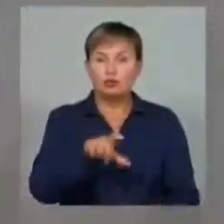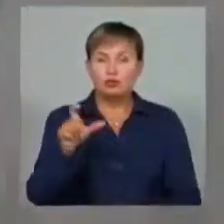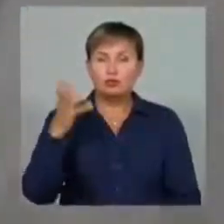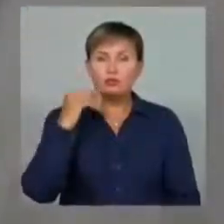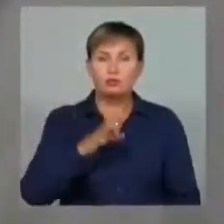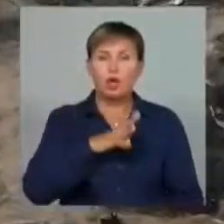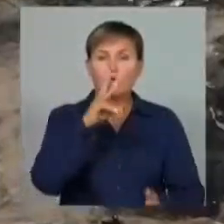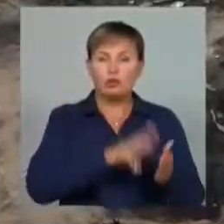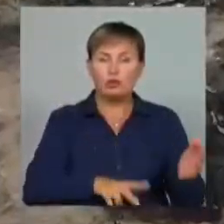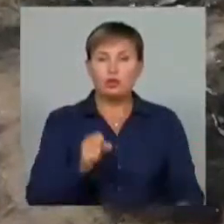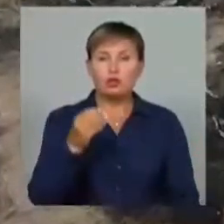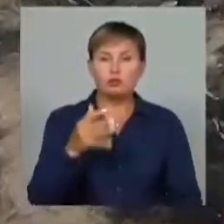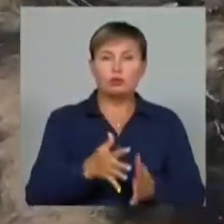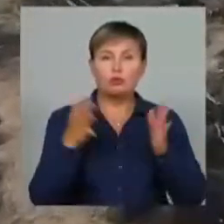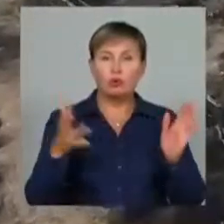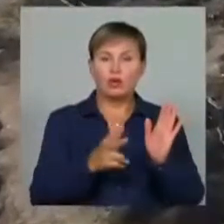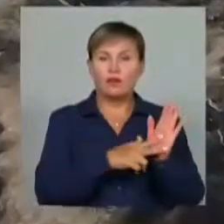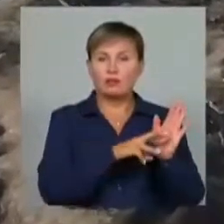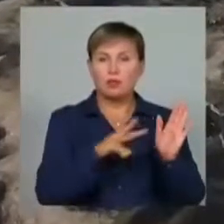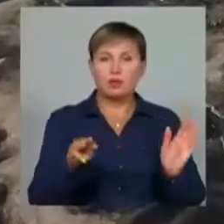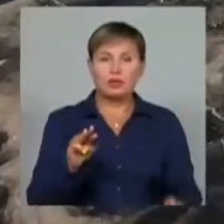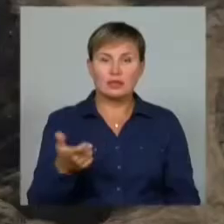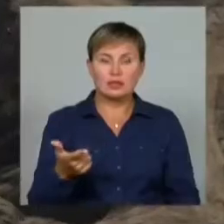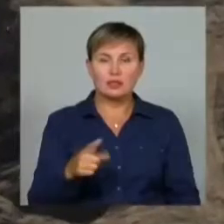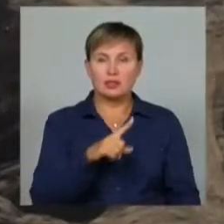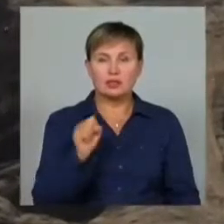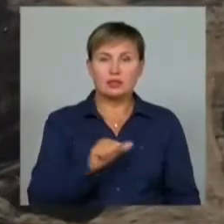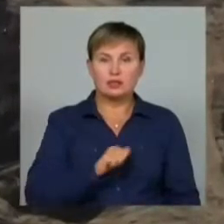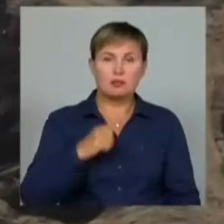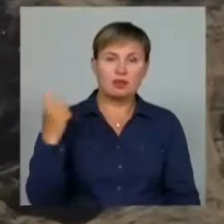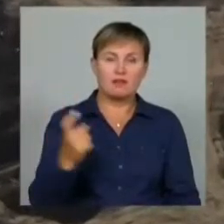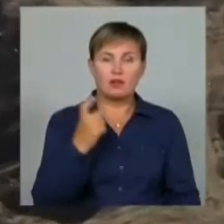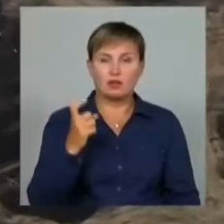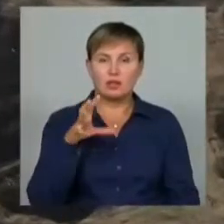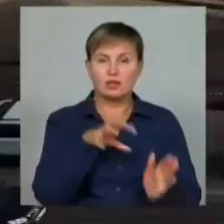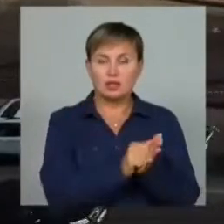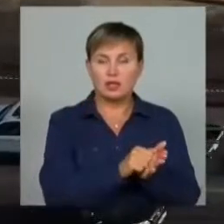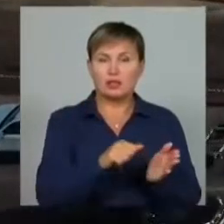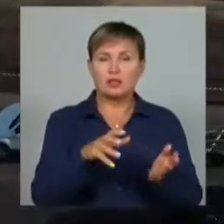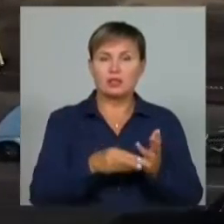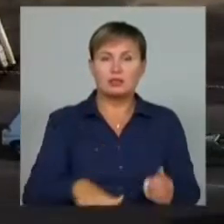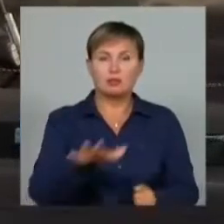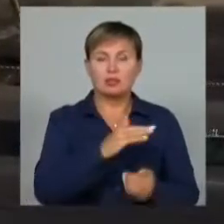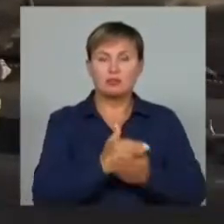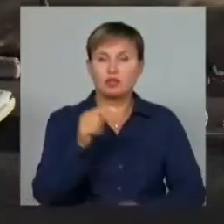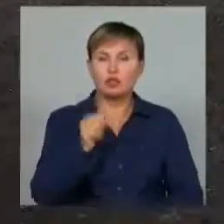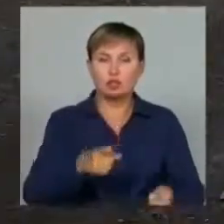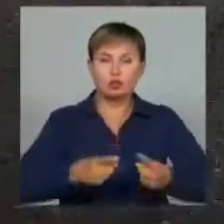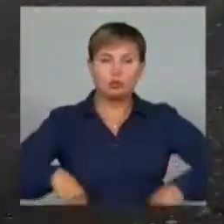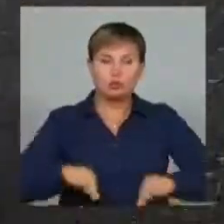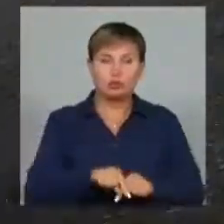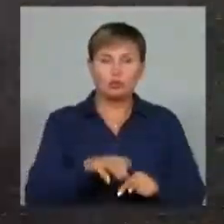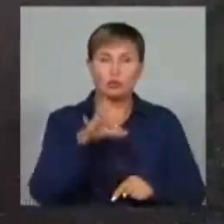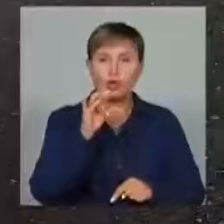были оштрафованы на сумму более 8 миллионов тенге за самовольный захват земель. Также выявлено свыше 1000 участков с